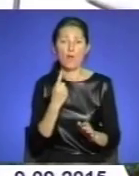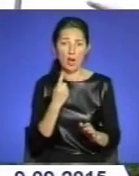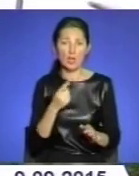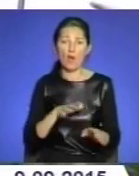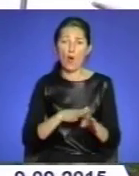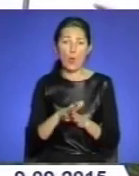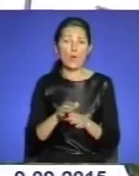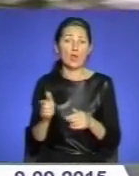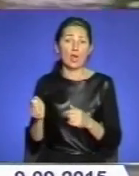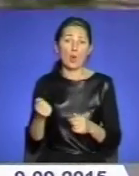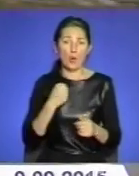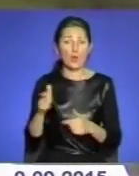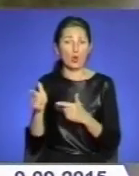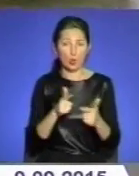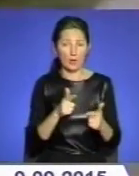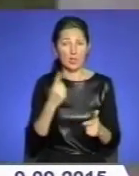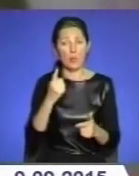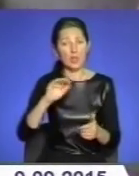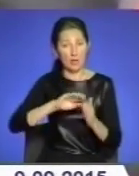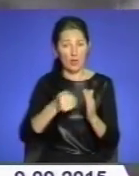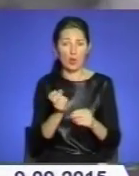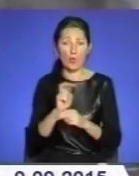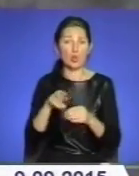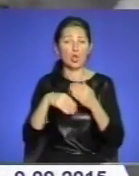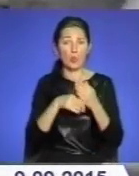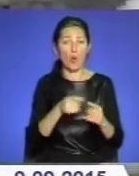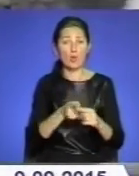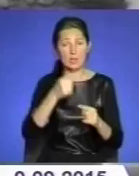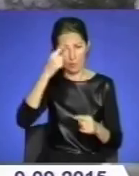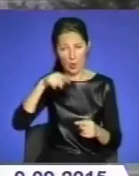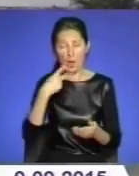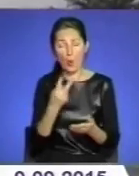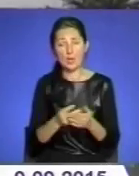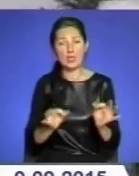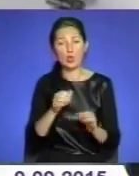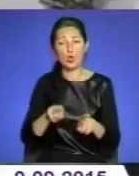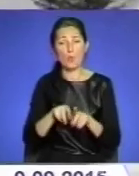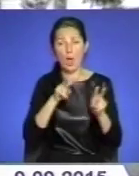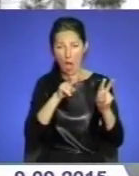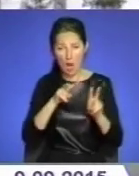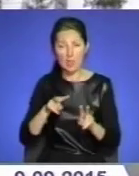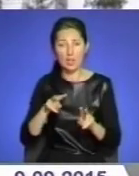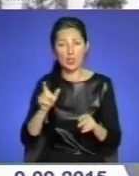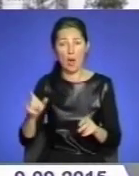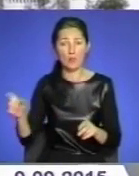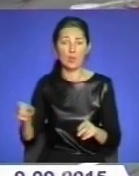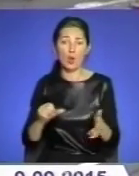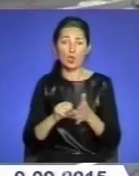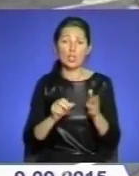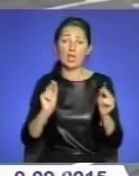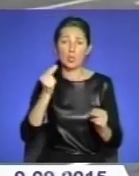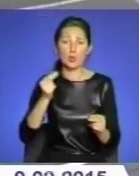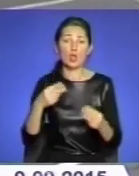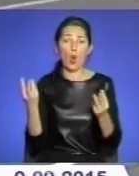приходить на допомогу. Саме ці вміння продемонстрували суддям і глядачам учасники обласного чемпіонату з пожежно-прикладного спорту серед